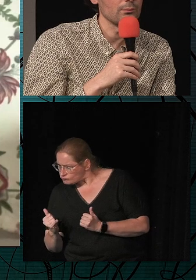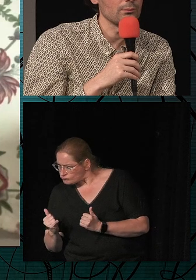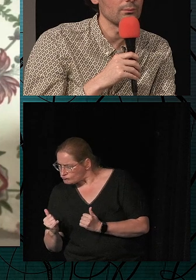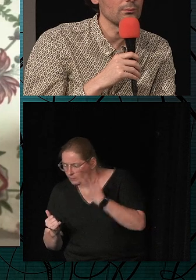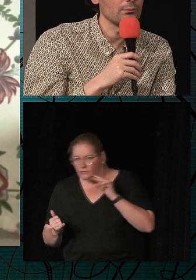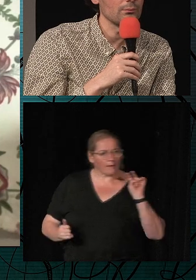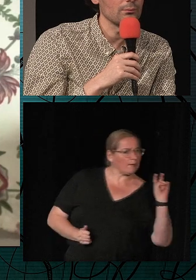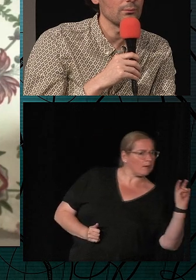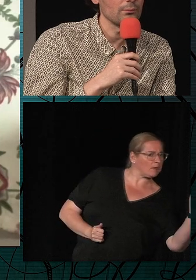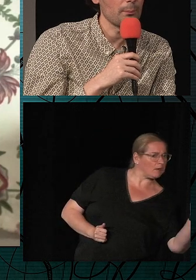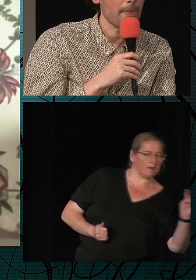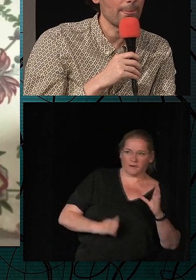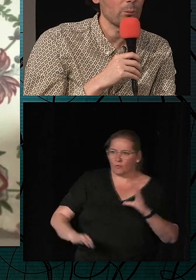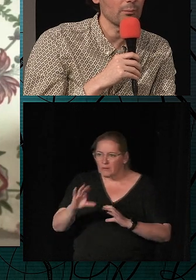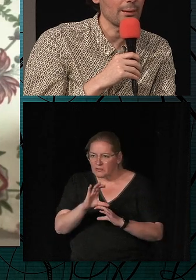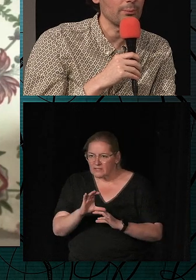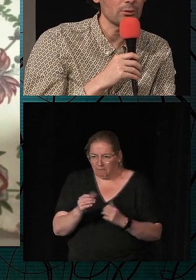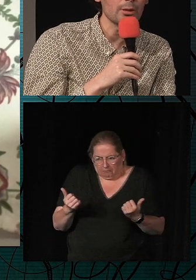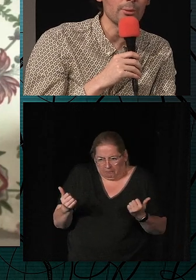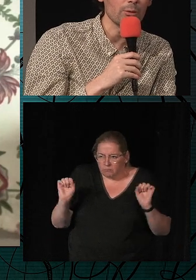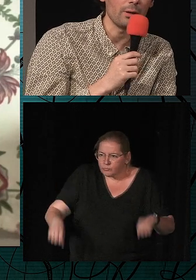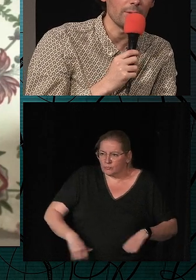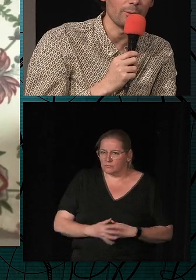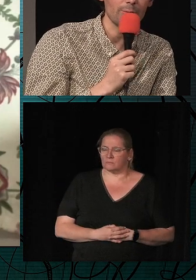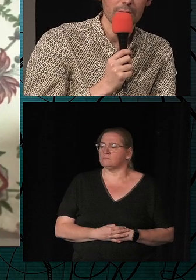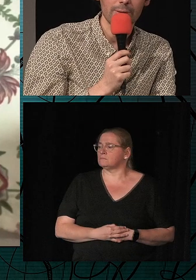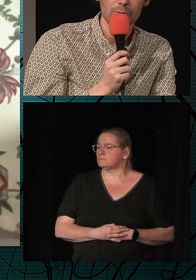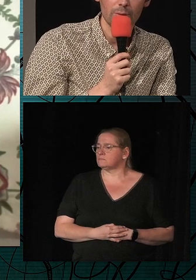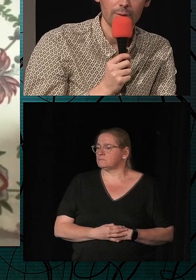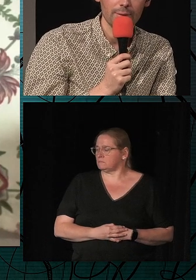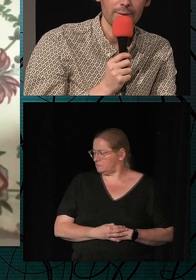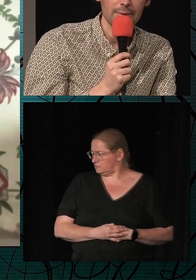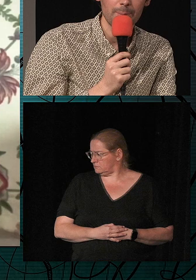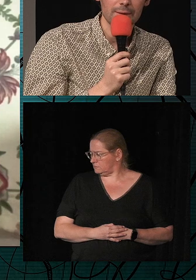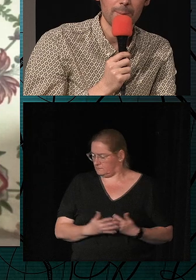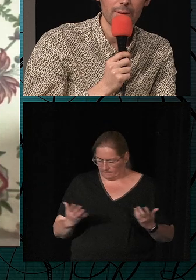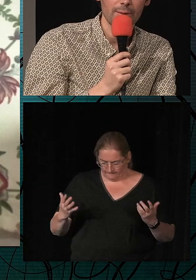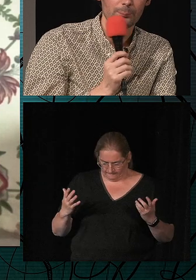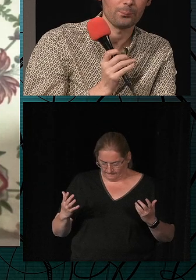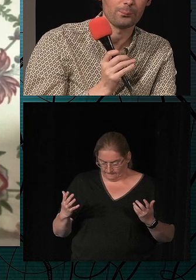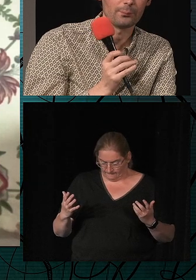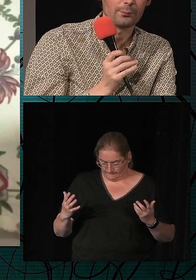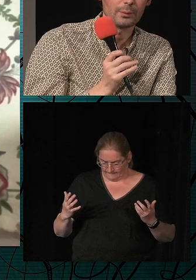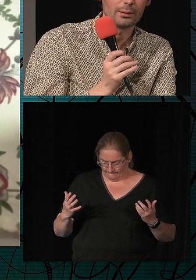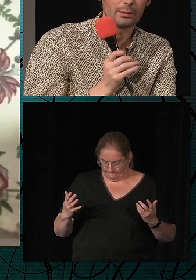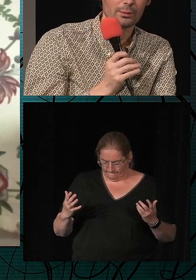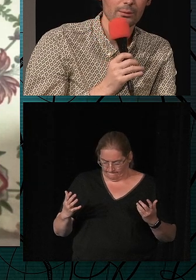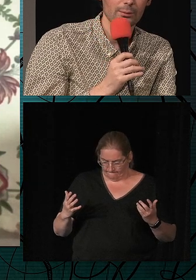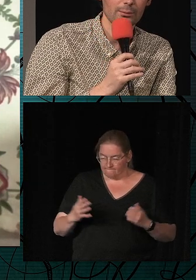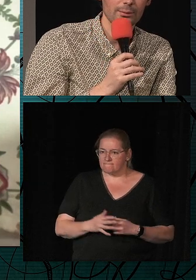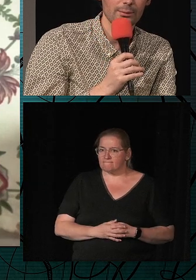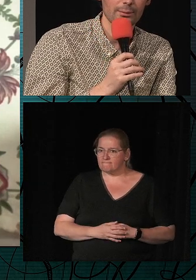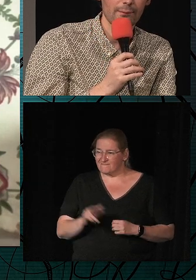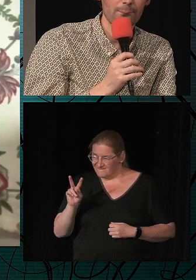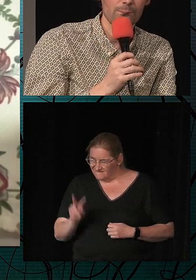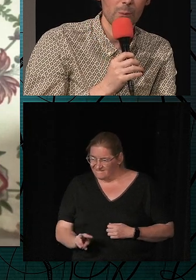derrière et puis bah c'est tout aussi légitime en fait bien s encore une fois une question cas y a je sais pas